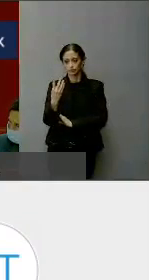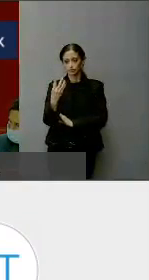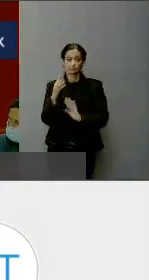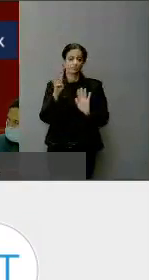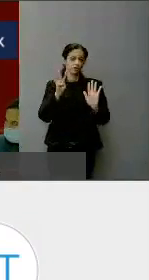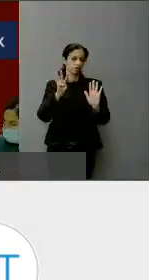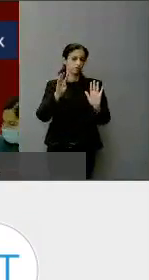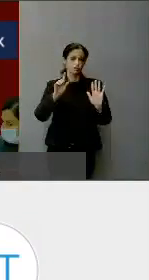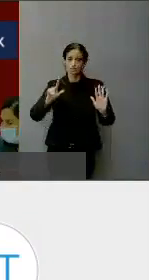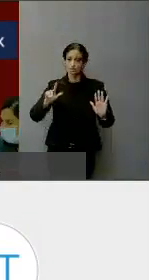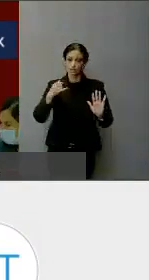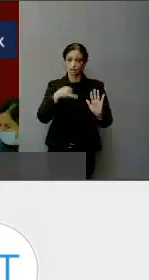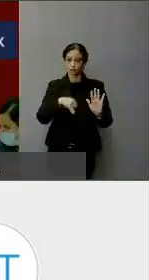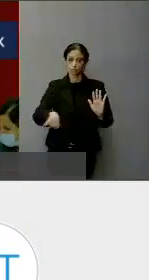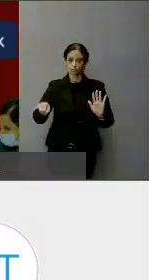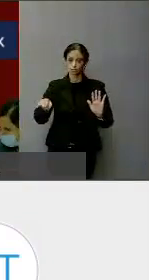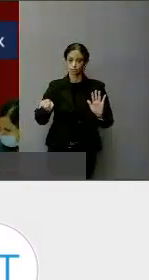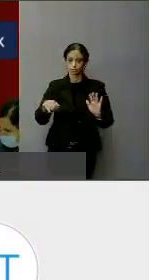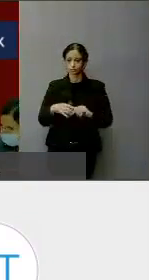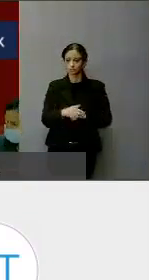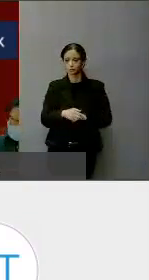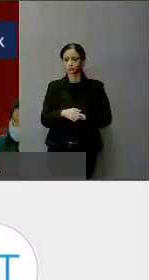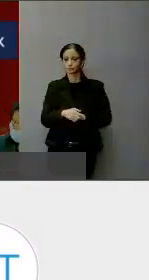97 l'ultimo